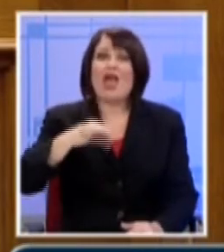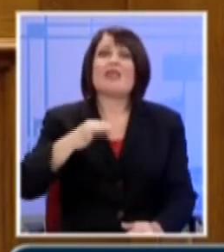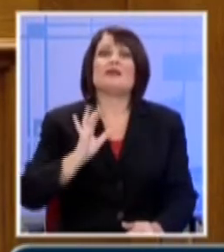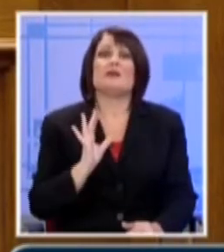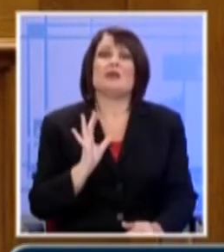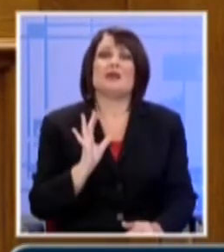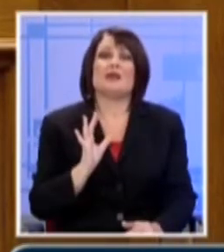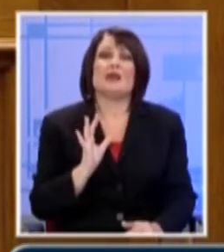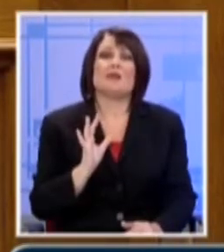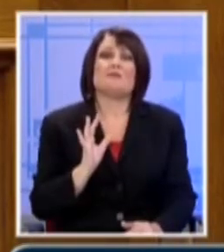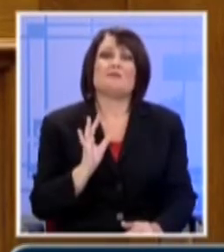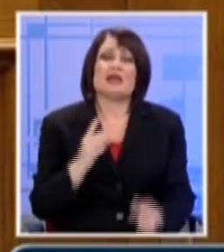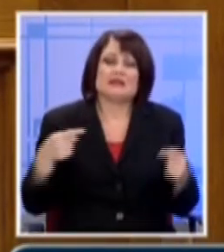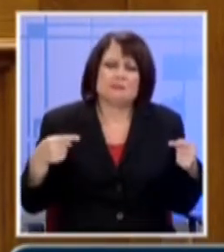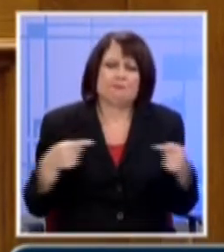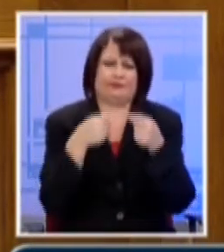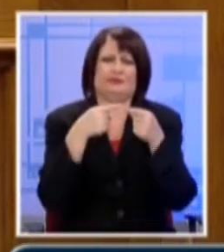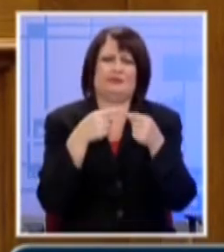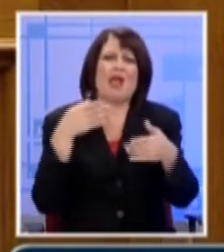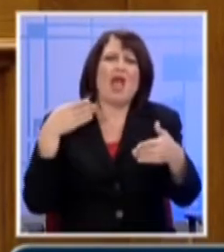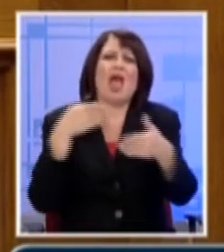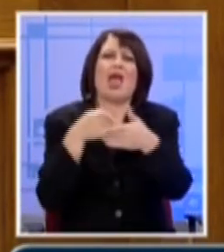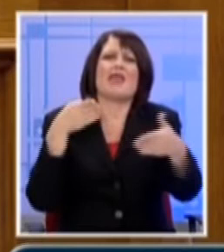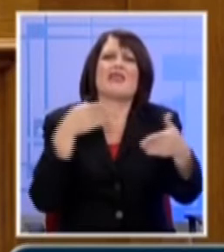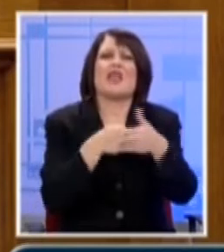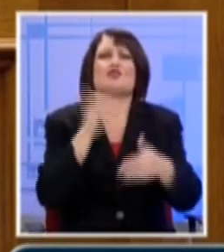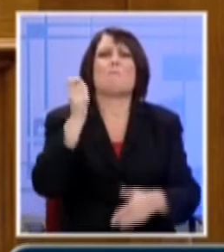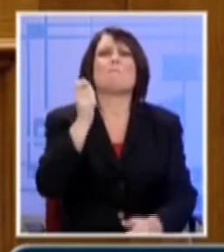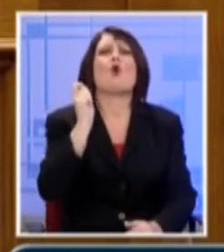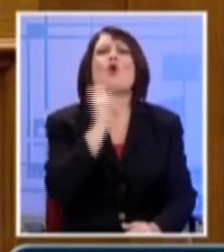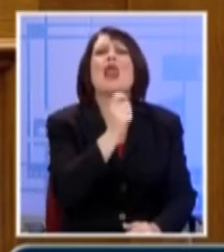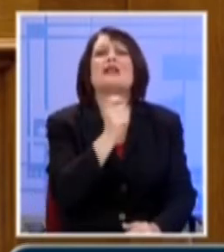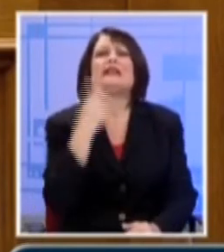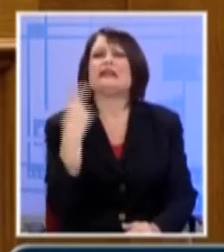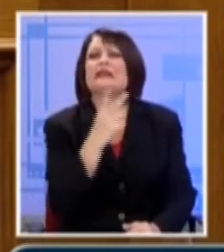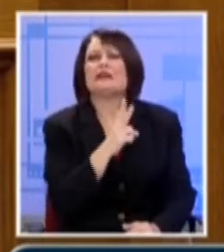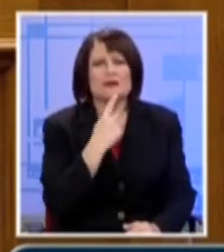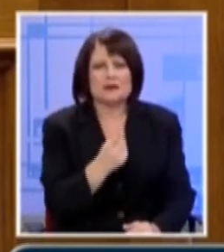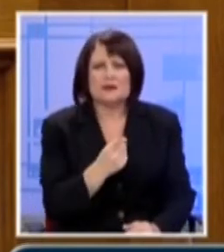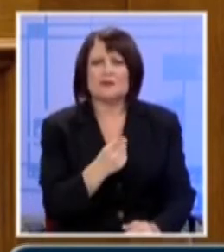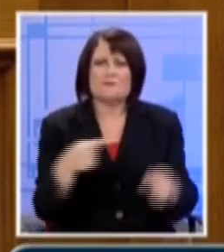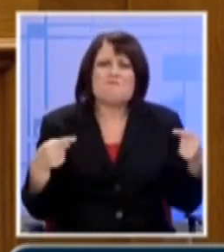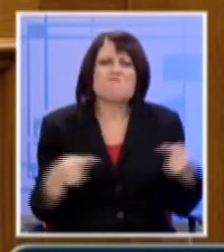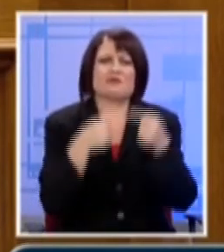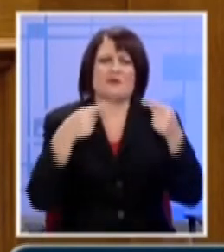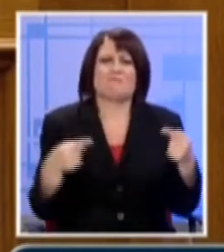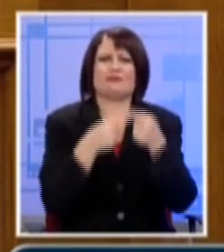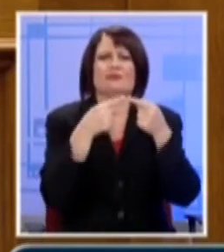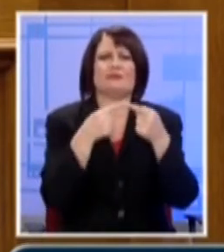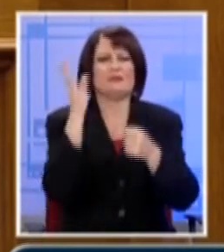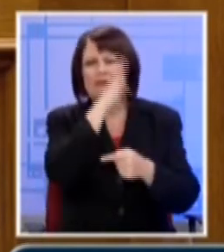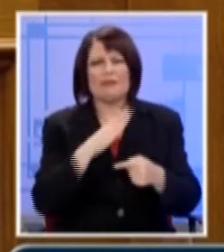από πολλώσεις, να κρύψετε τα διέξοδα των πολιτικών σας, πίσω από την όξυνση της πολιτικής